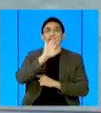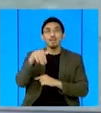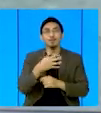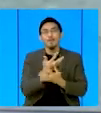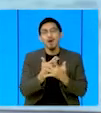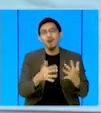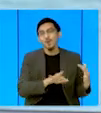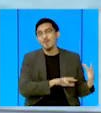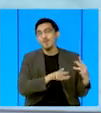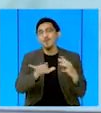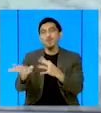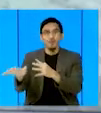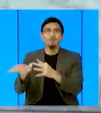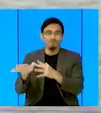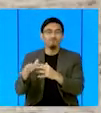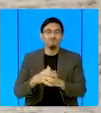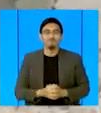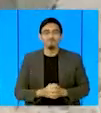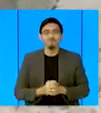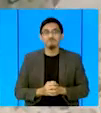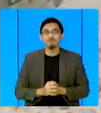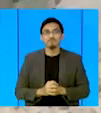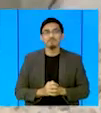diserbu warga dari berbagai wilayah.